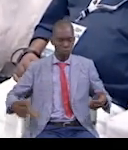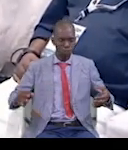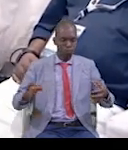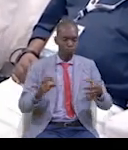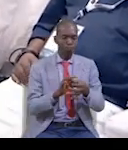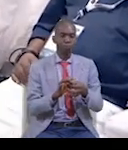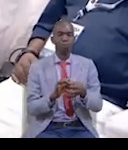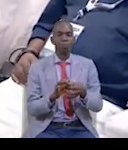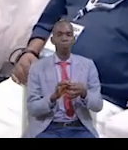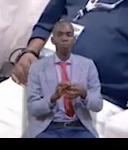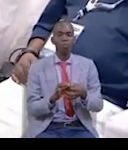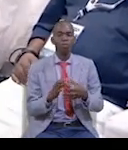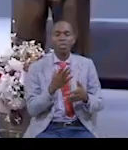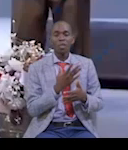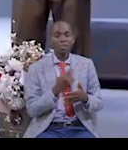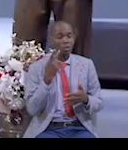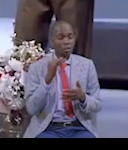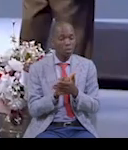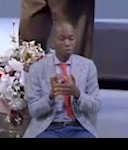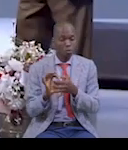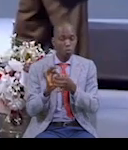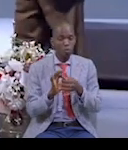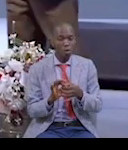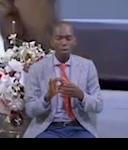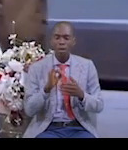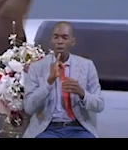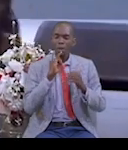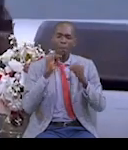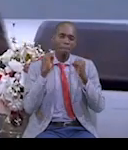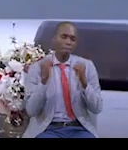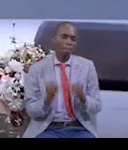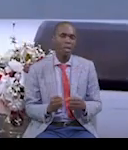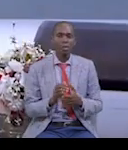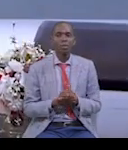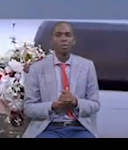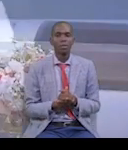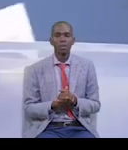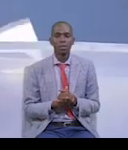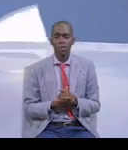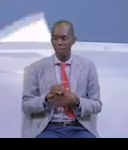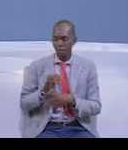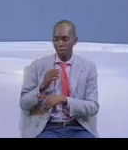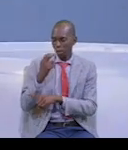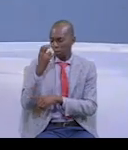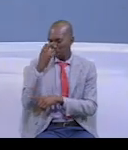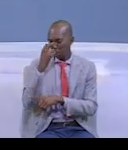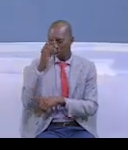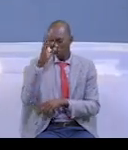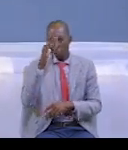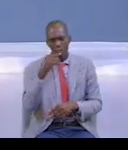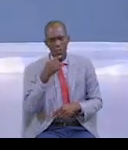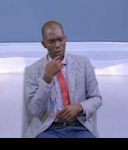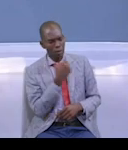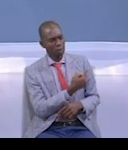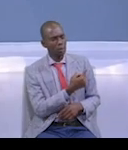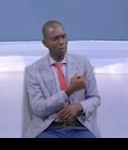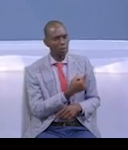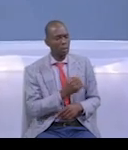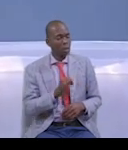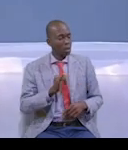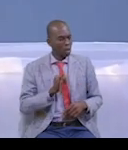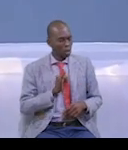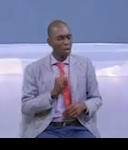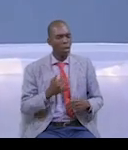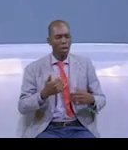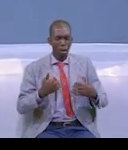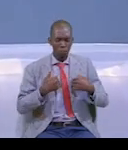కలిశారు unity is power ఐకమత్యం శక్తిగలది the blind man said my friend I have strong